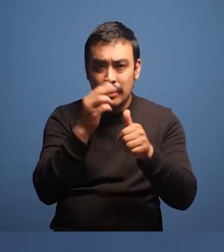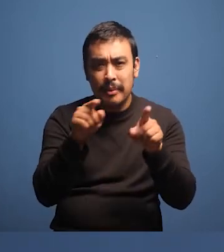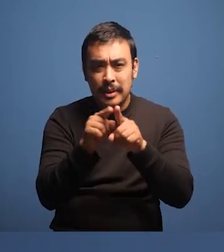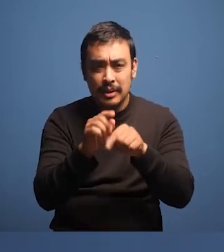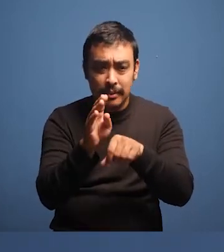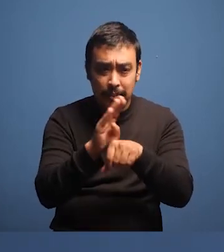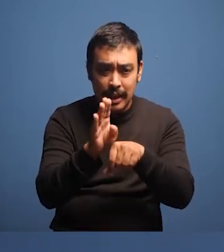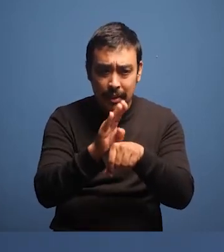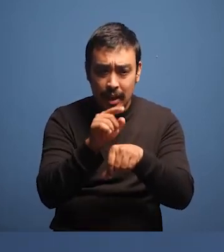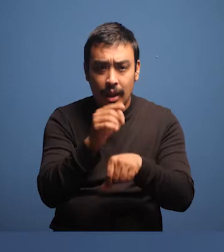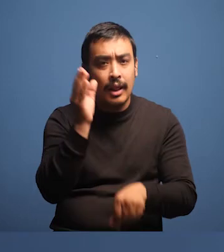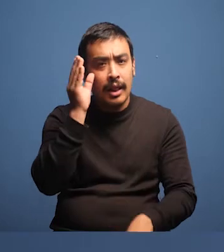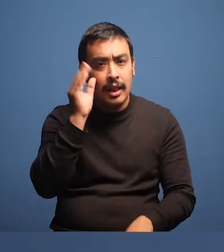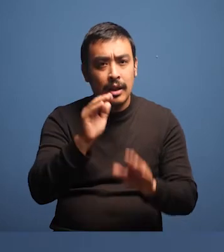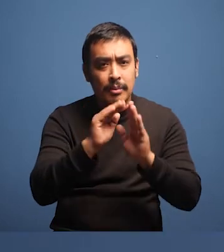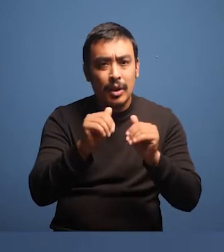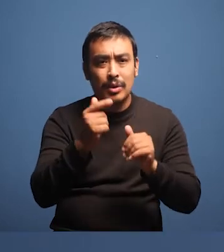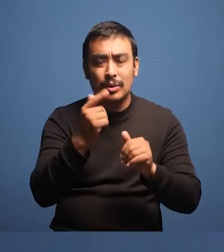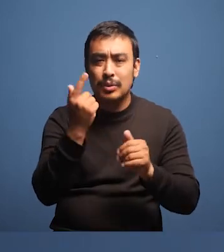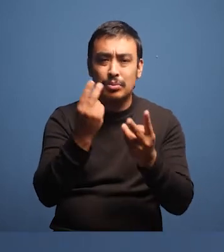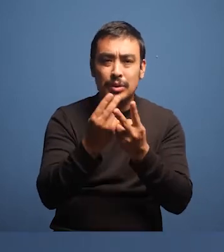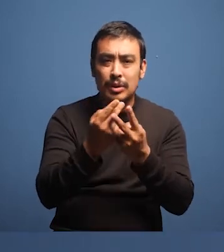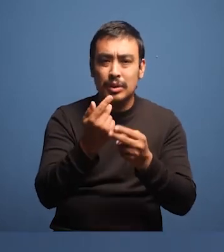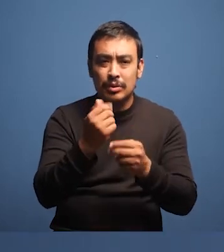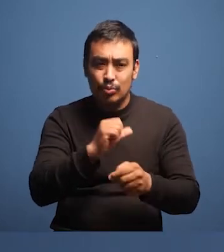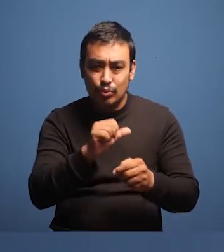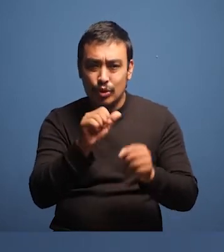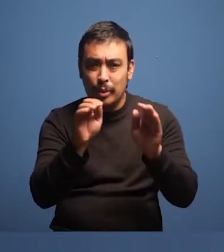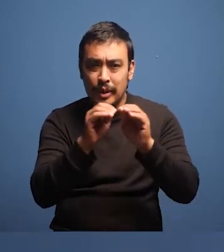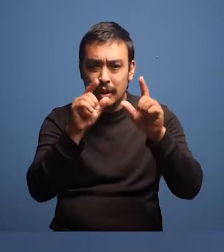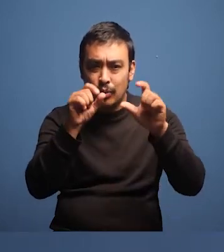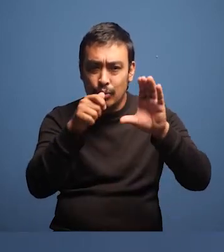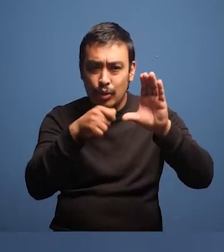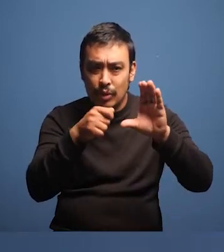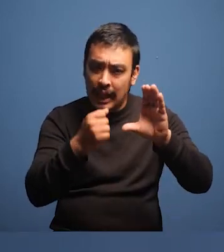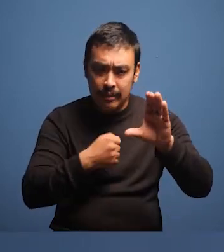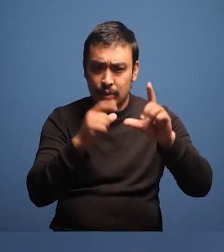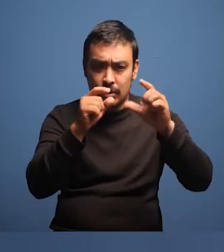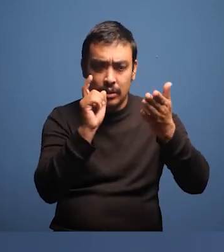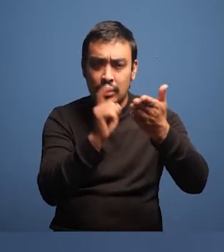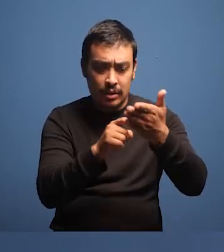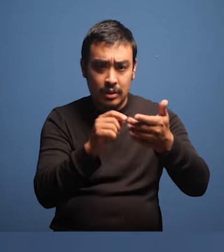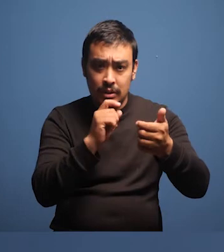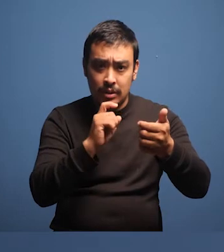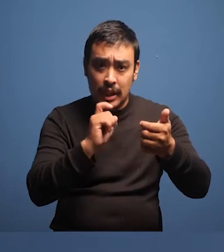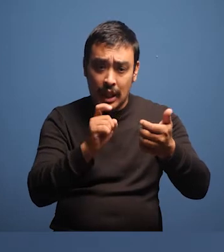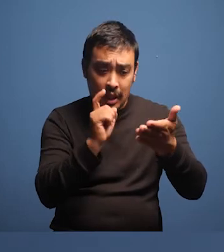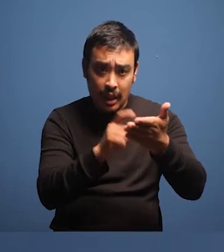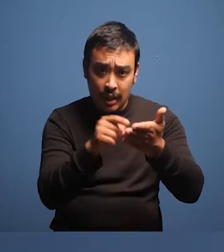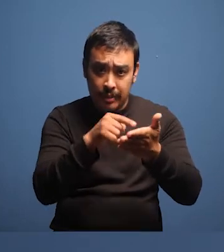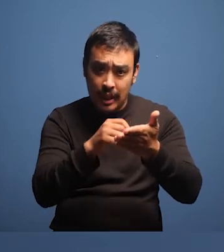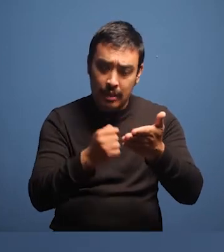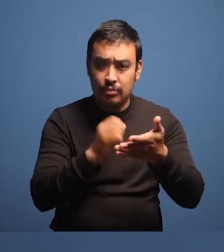याद गर्नुभयो भने डिफ्रेन्ट पोर्नोग्राफी खालको भलरेबल खालको पिक्चर्सहरू आफै एपियर भइदिन्छ कि प्ले भइरहेको बिचमा आफै प्ले हुन्छ